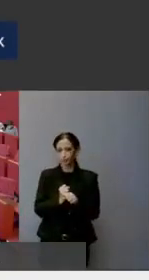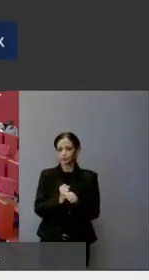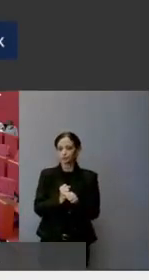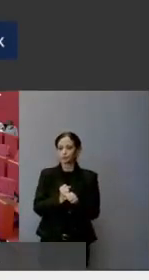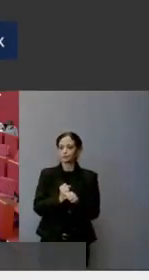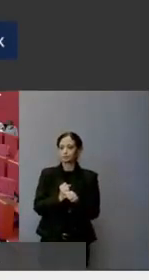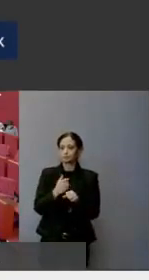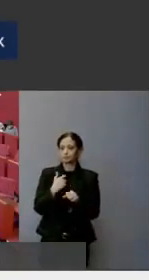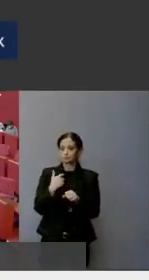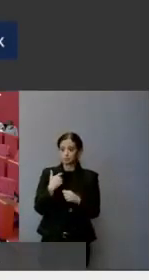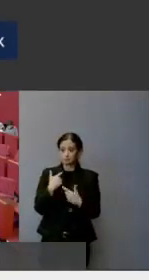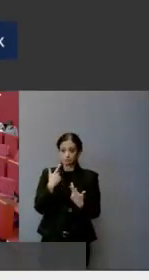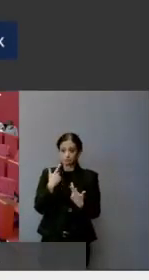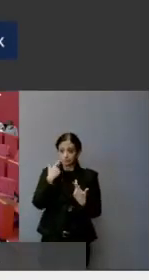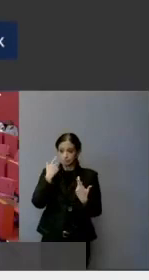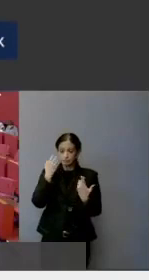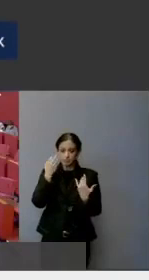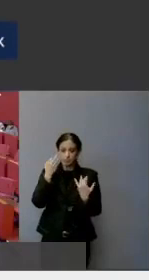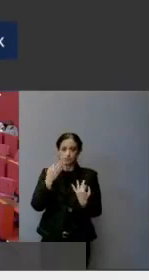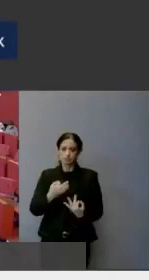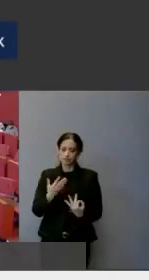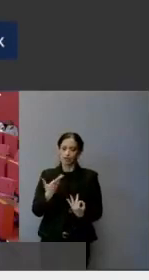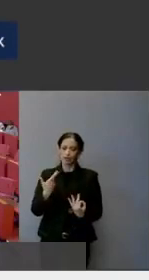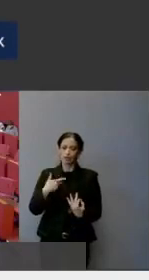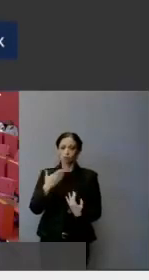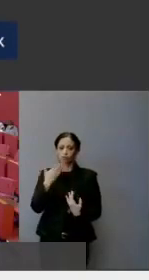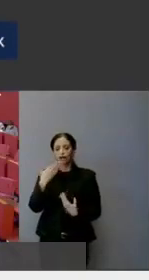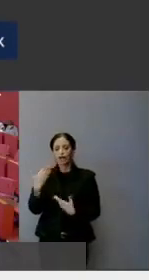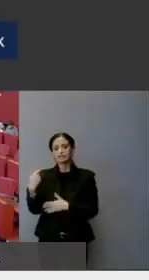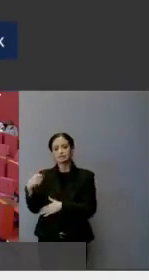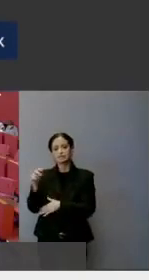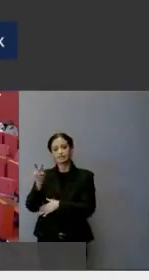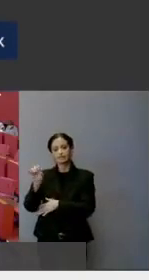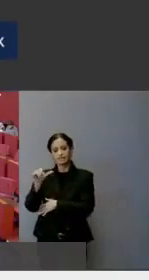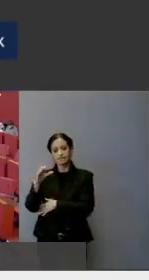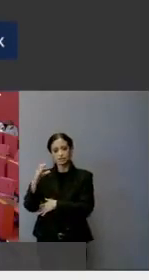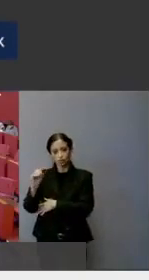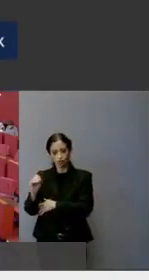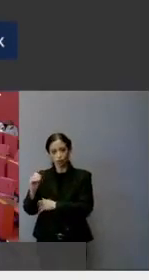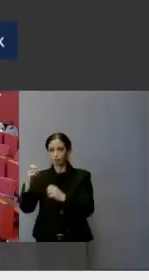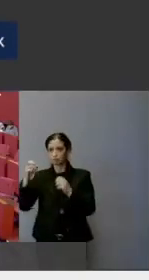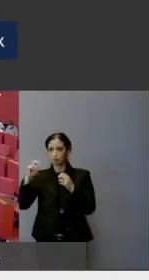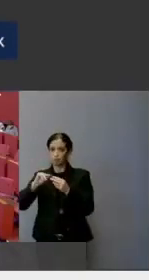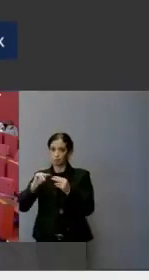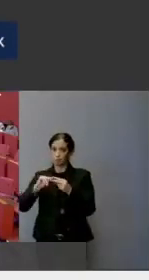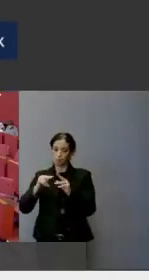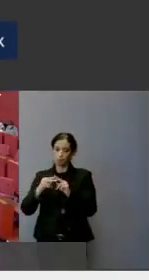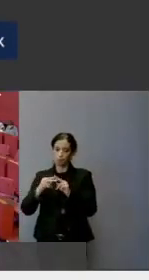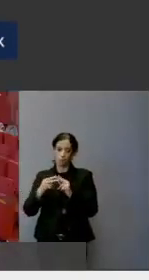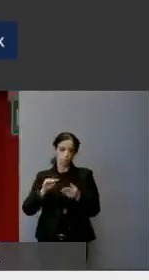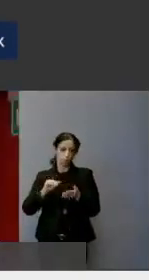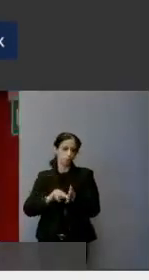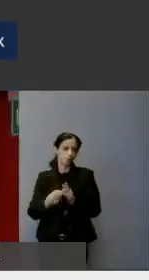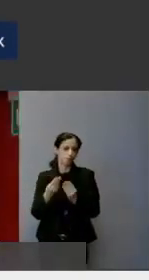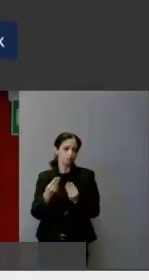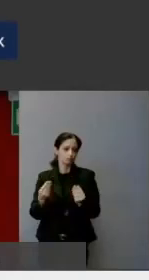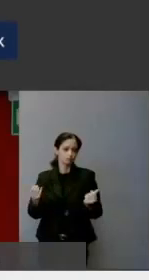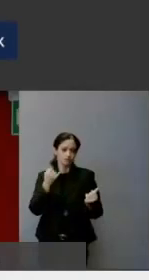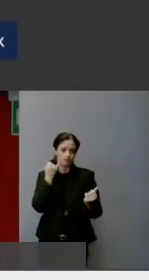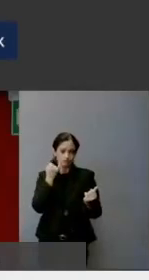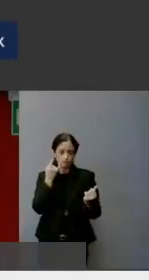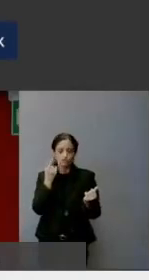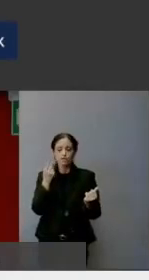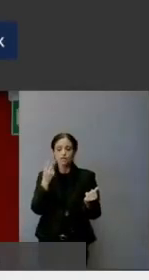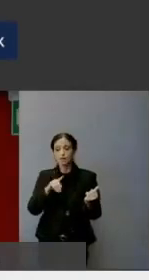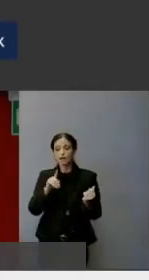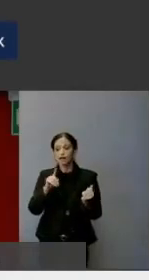sono certo che con l'aiuto anche del presidente vesco ci riuscirà a risolvere questo problema però il discorso dei punti luce non è